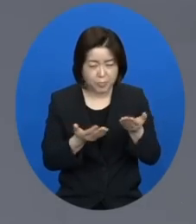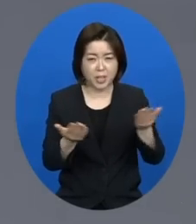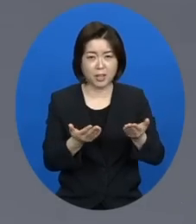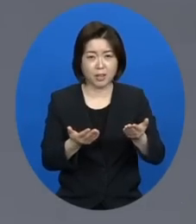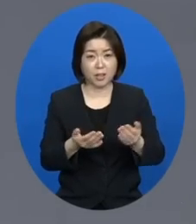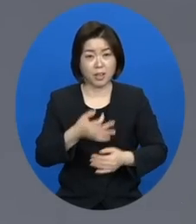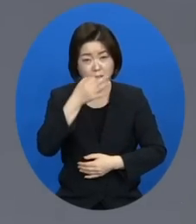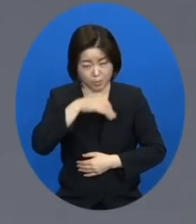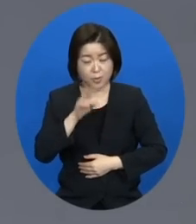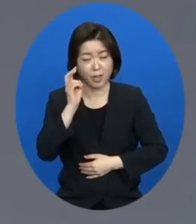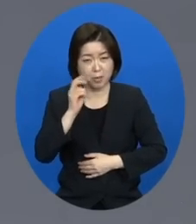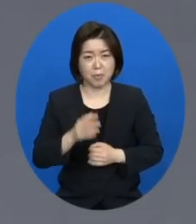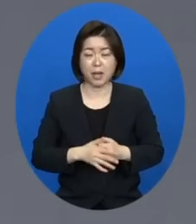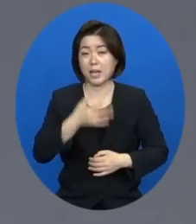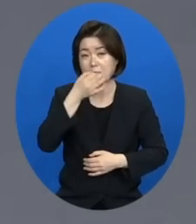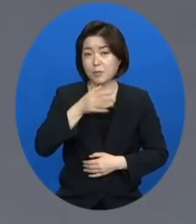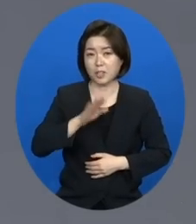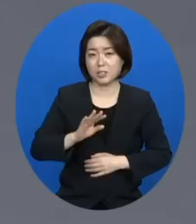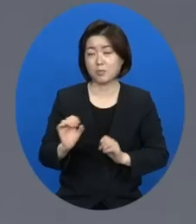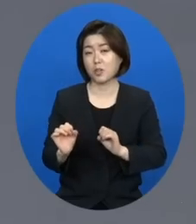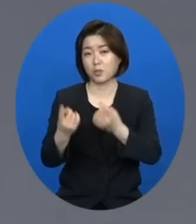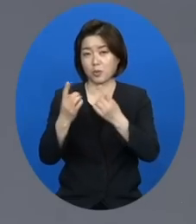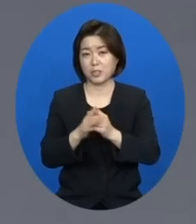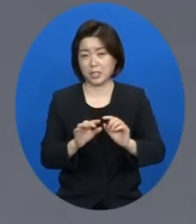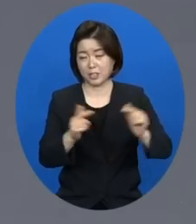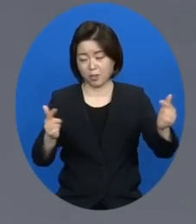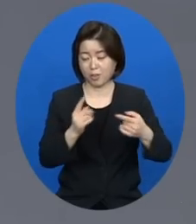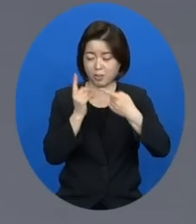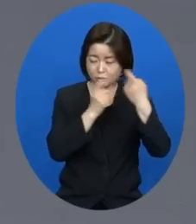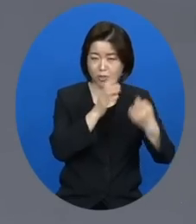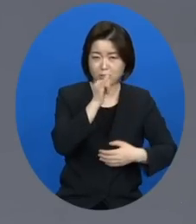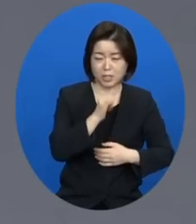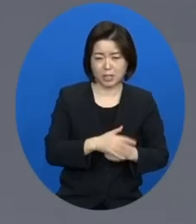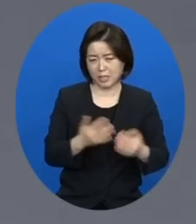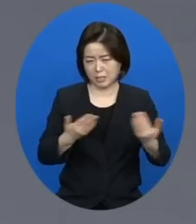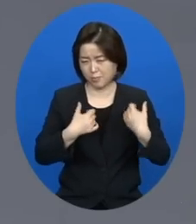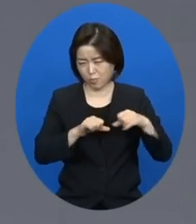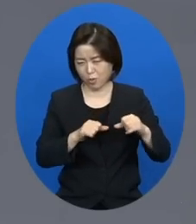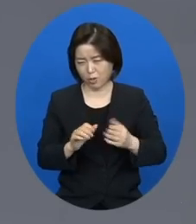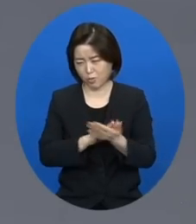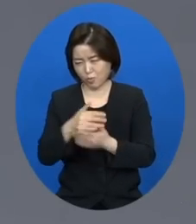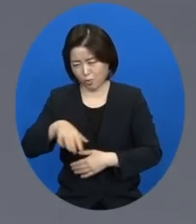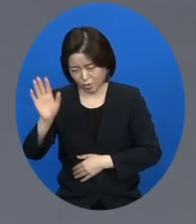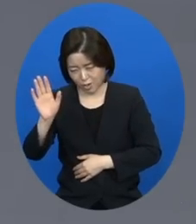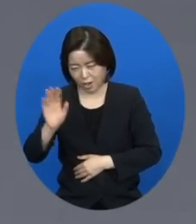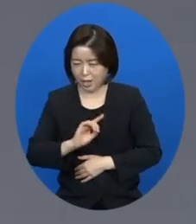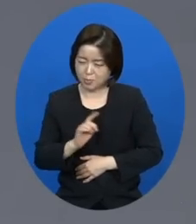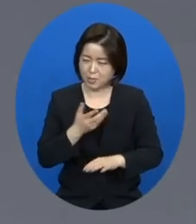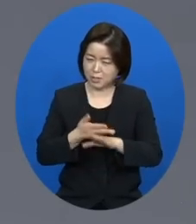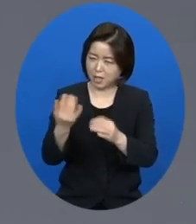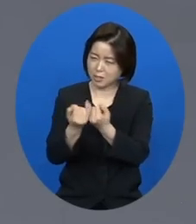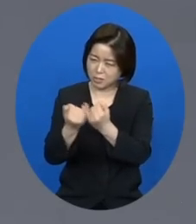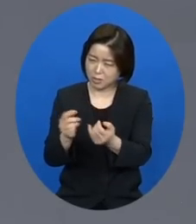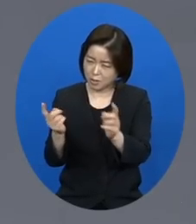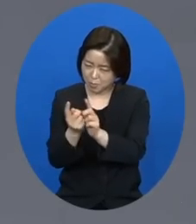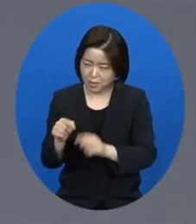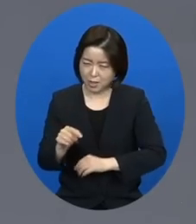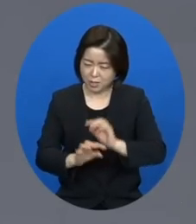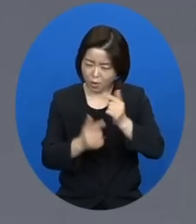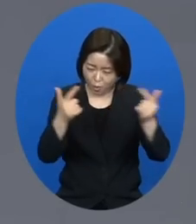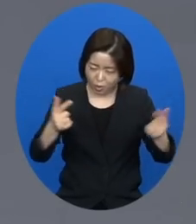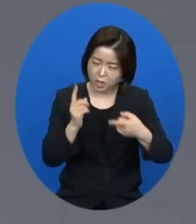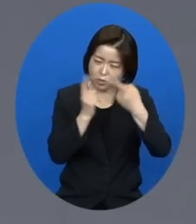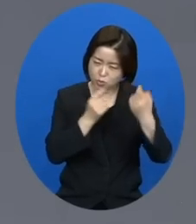힘들었을까? 힘들었지만 동시에 여러 가지 유혹이 들었을 거야. 일을 그만둘까? 놀러 갈까? 아니면 다른 여자 만날까? 뭐 여러 가지